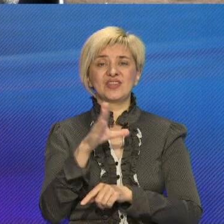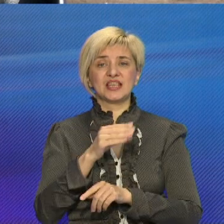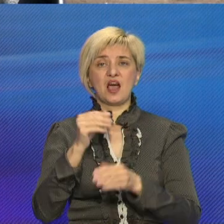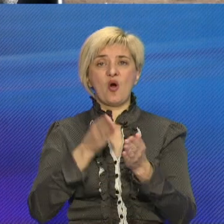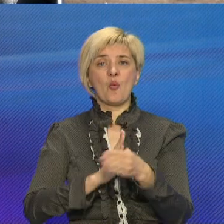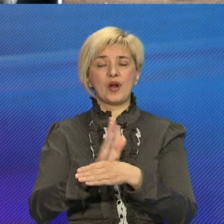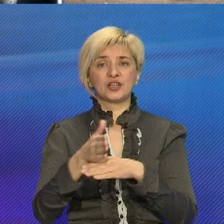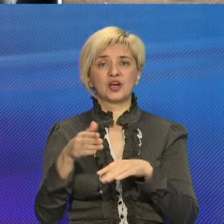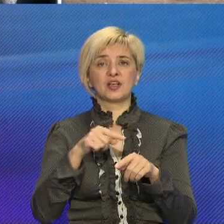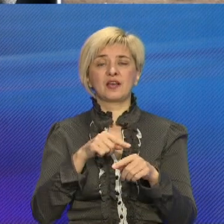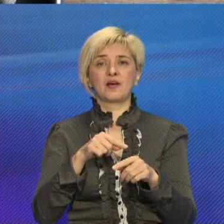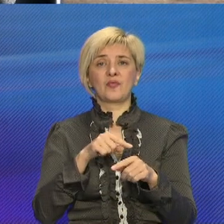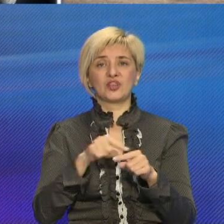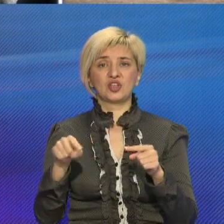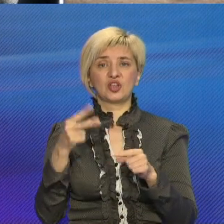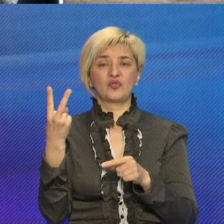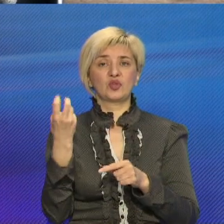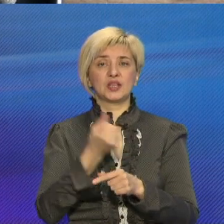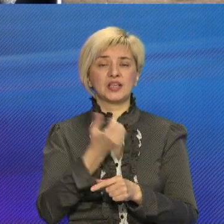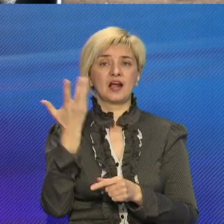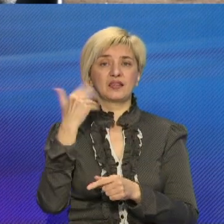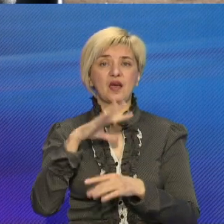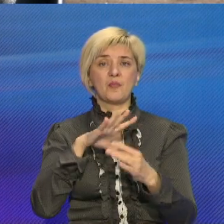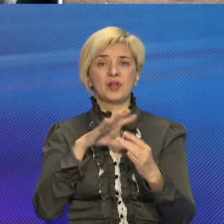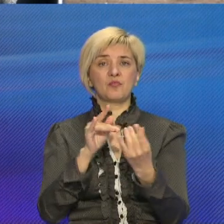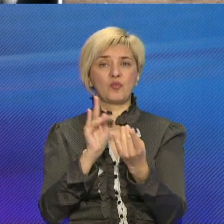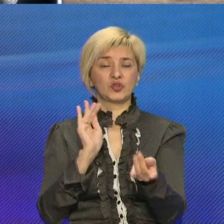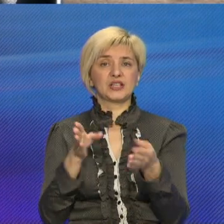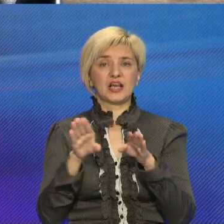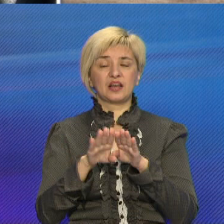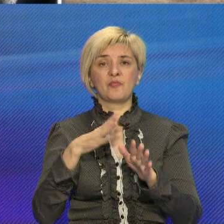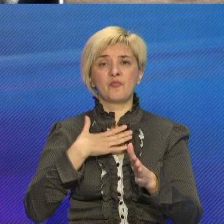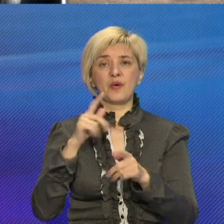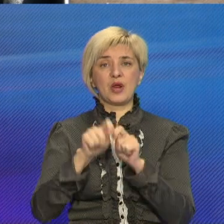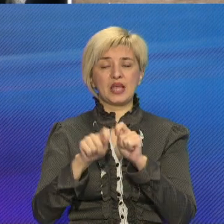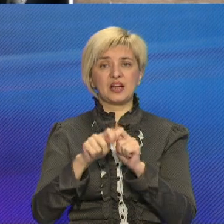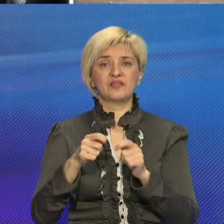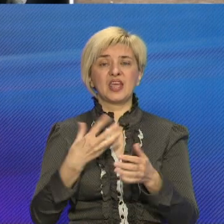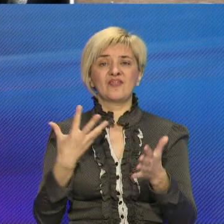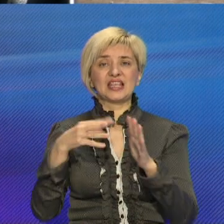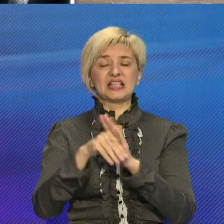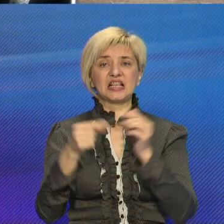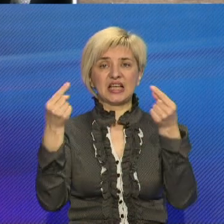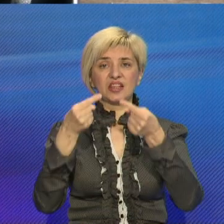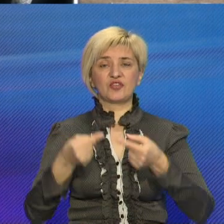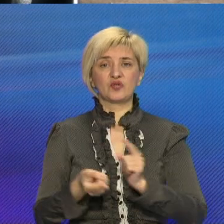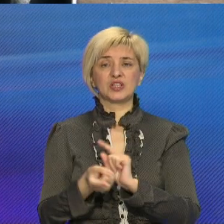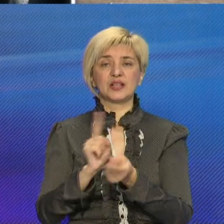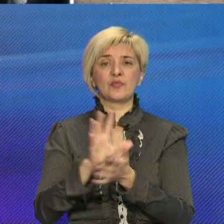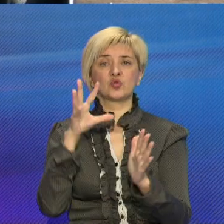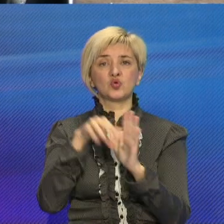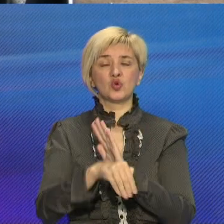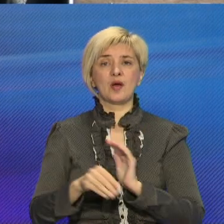последних двух недель, когда мост был закрыт у нас, мы проанализировали и внесли соответствующие изменения с учетом максимальных пожеланий